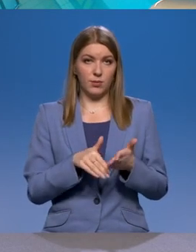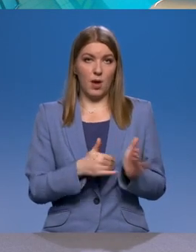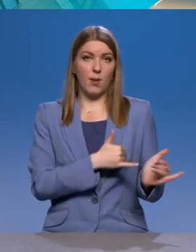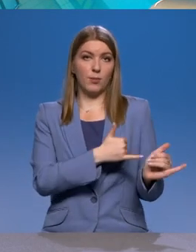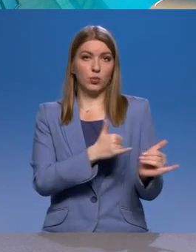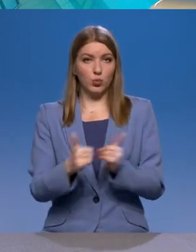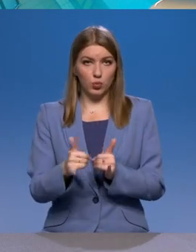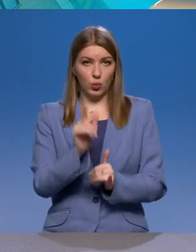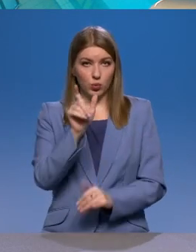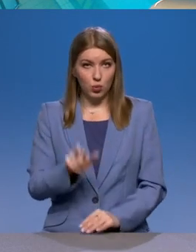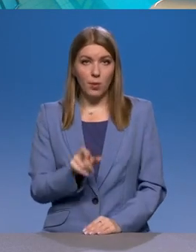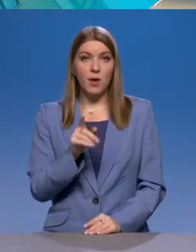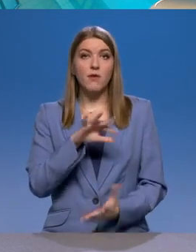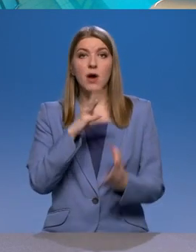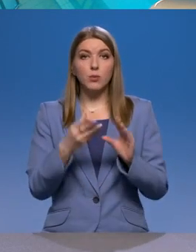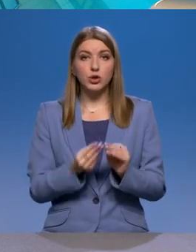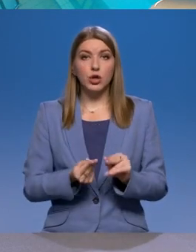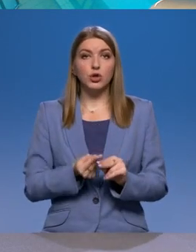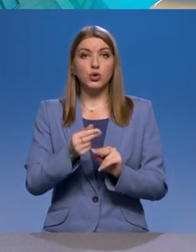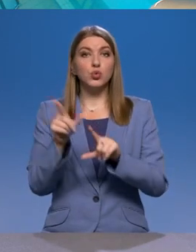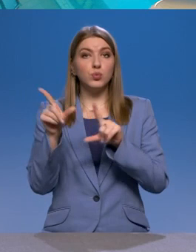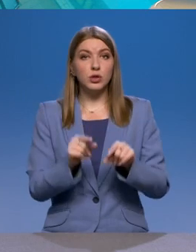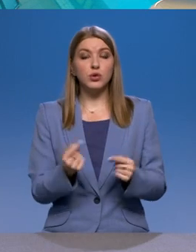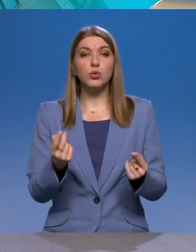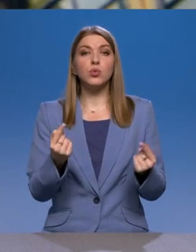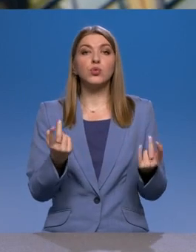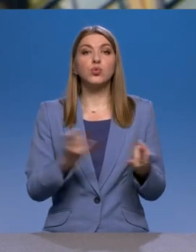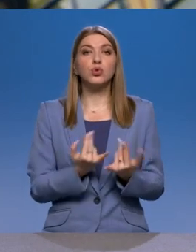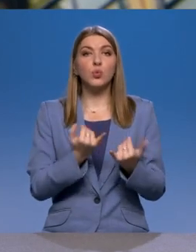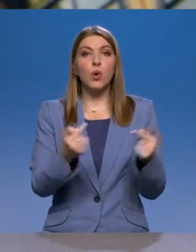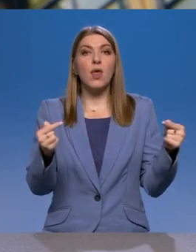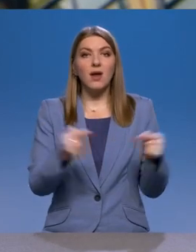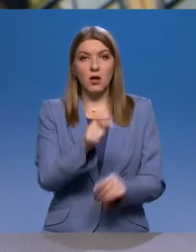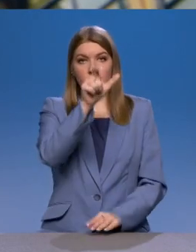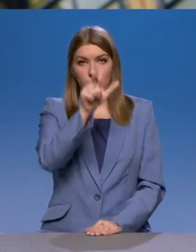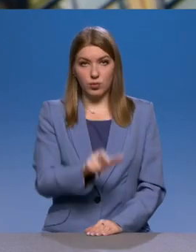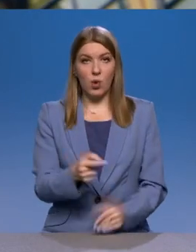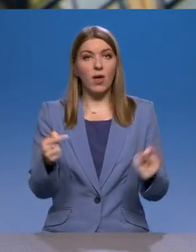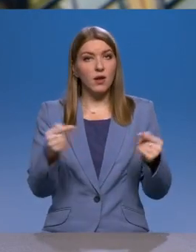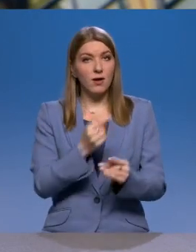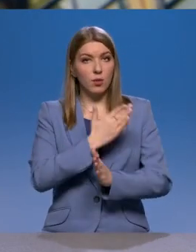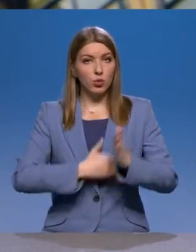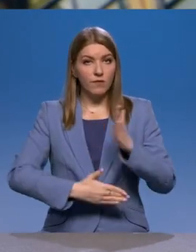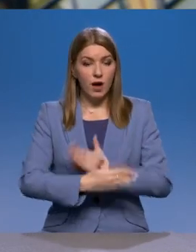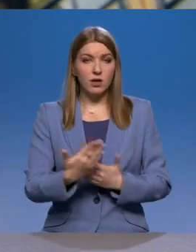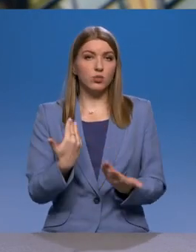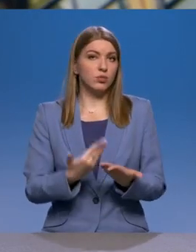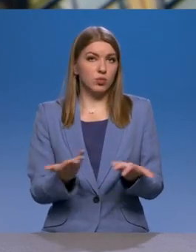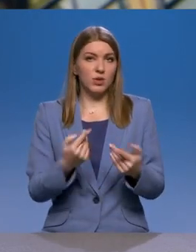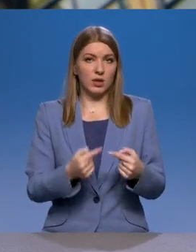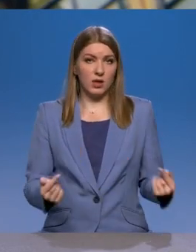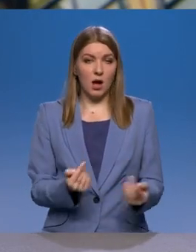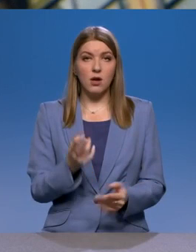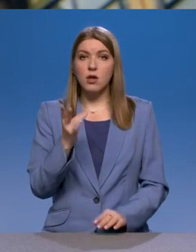И вообще субсидия должна выдаваться конкретному физическому лицу, конкретной привязке, конкретному инвалиду и так далее. Но ни в коем случае